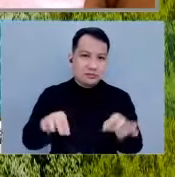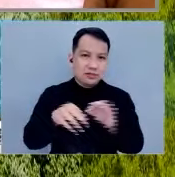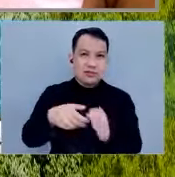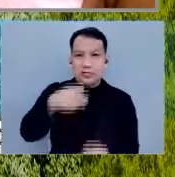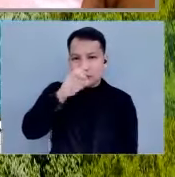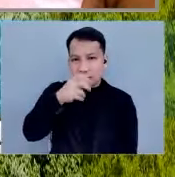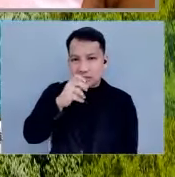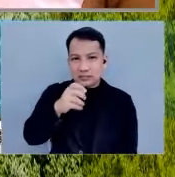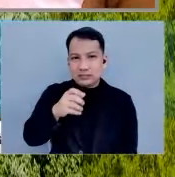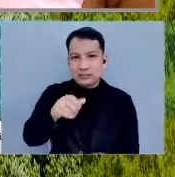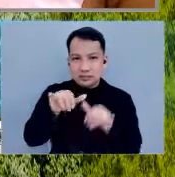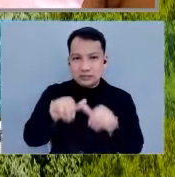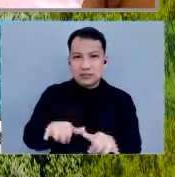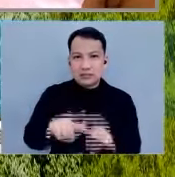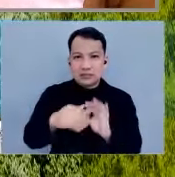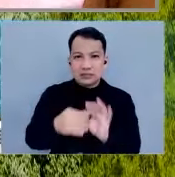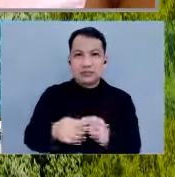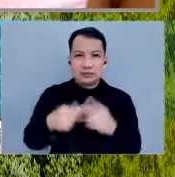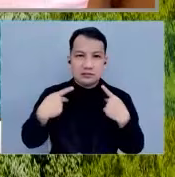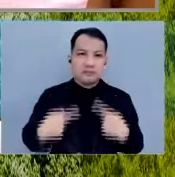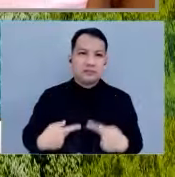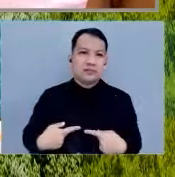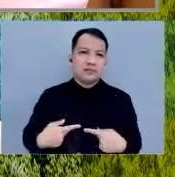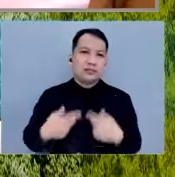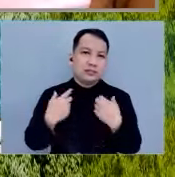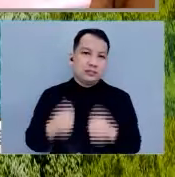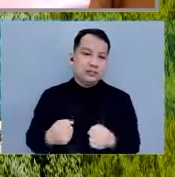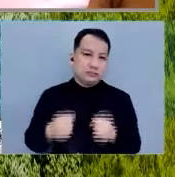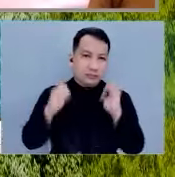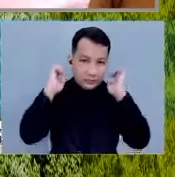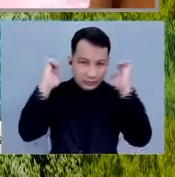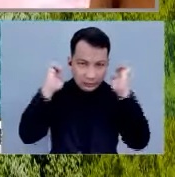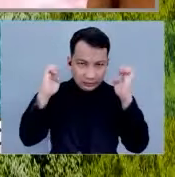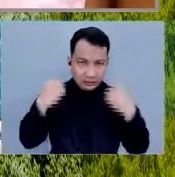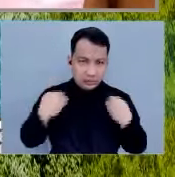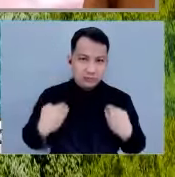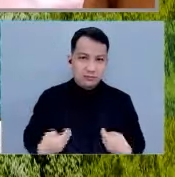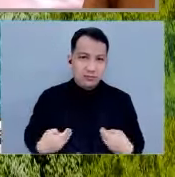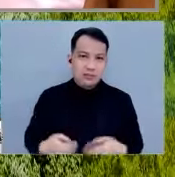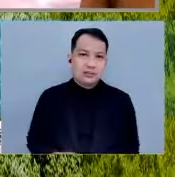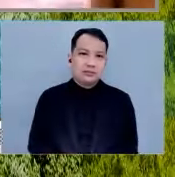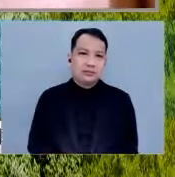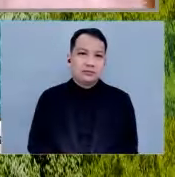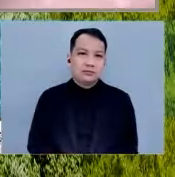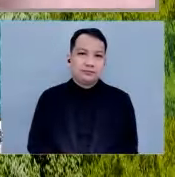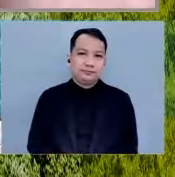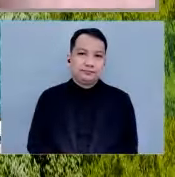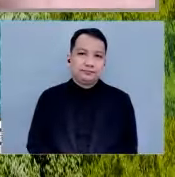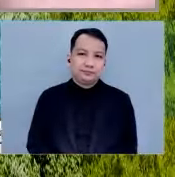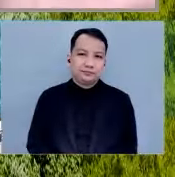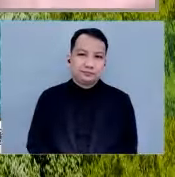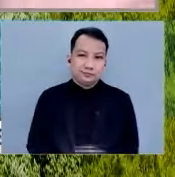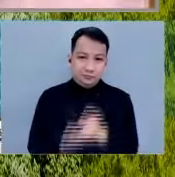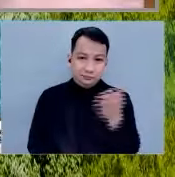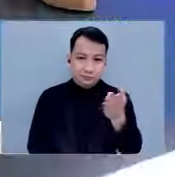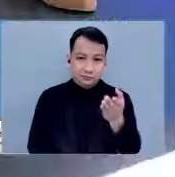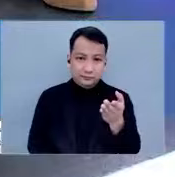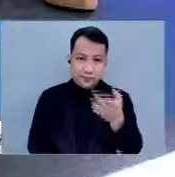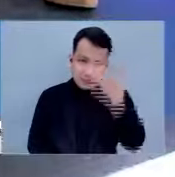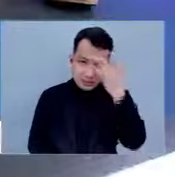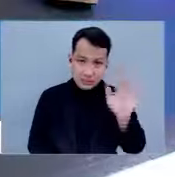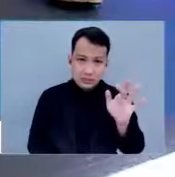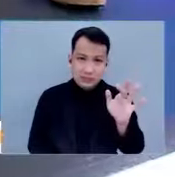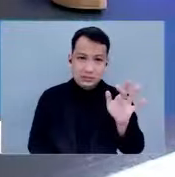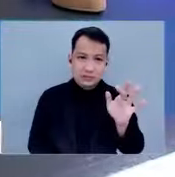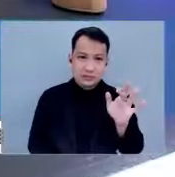ma-maintain mo yung physical health mo po ayun So nag-exercise ka Oo Napansin ko po yung mga mascots yo ang gaganda ng pagkakagawa